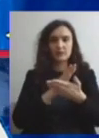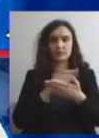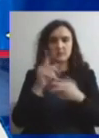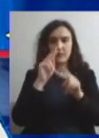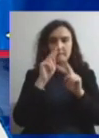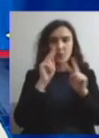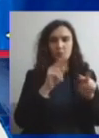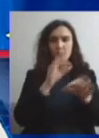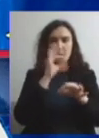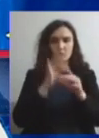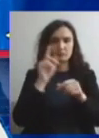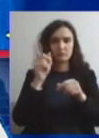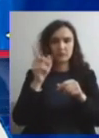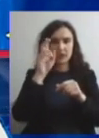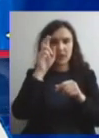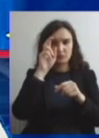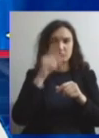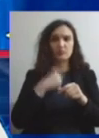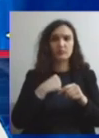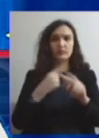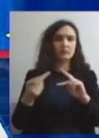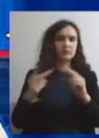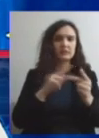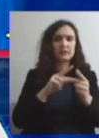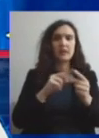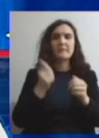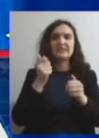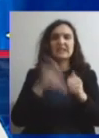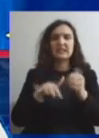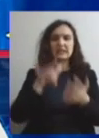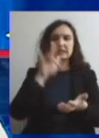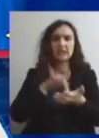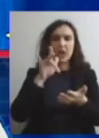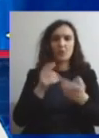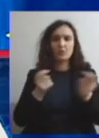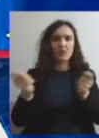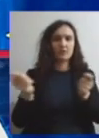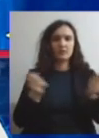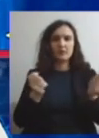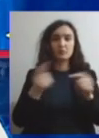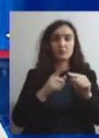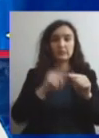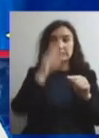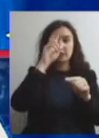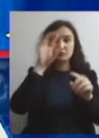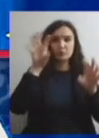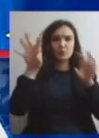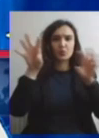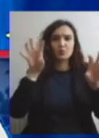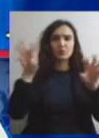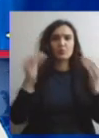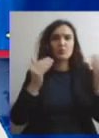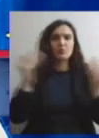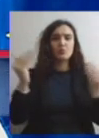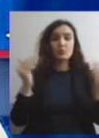და პასუხისმგებლობა და ჩვენ ვართ გადასული ცენტრალურ მართვაზე. თვითონ სახელმწიფო სტრუქტურების კუთხით